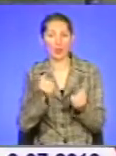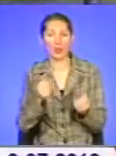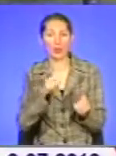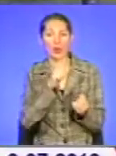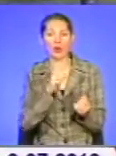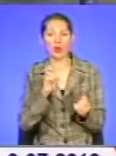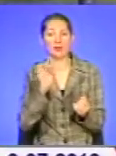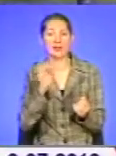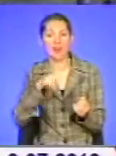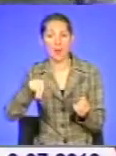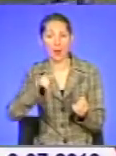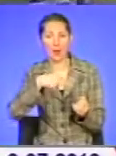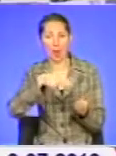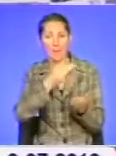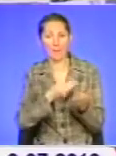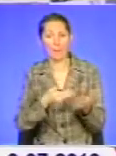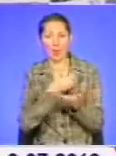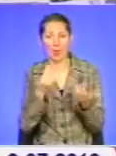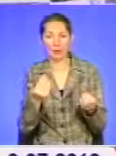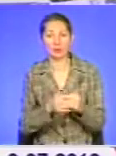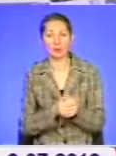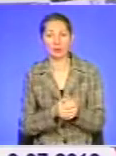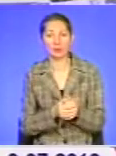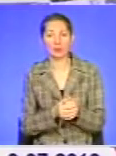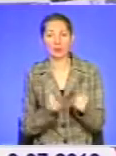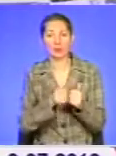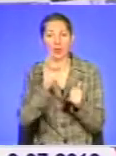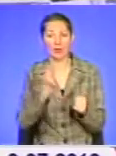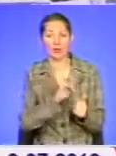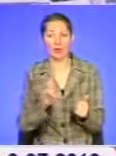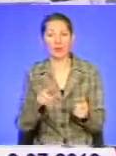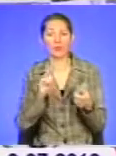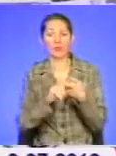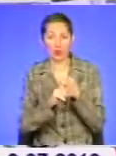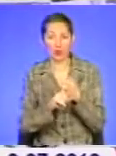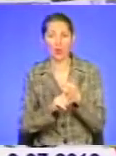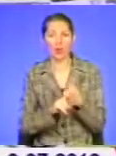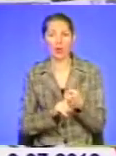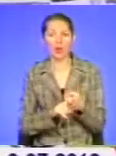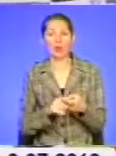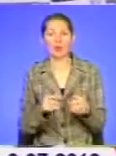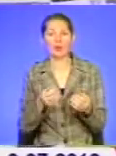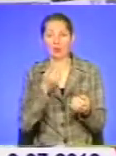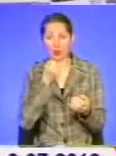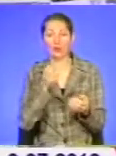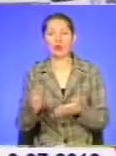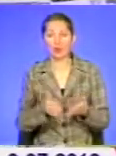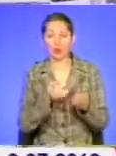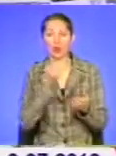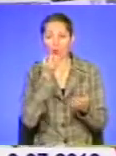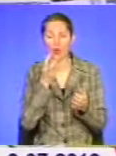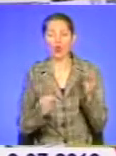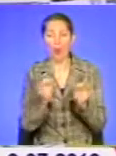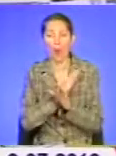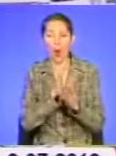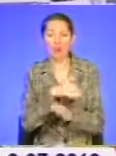ми звернулись до міської ради. Наразі у зв'язку з сприятливою погодою всі сили комунальників кинуті на магістральні дороги